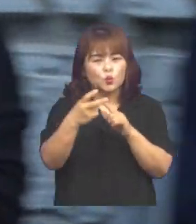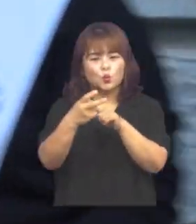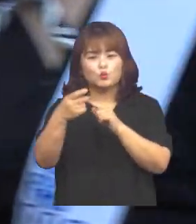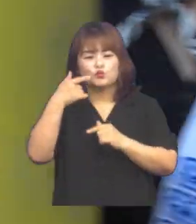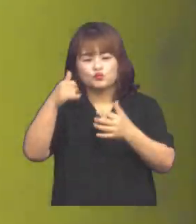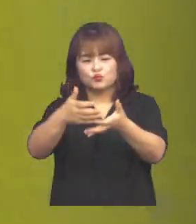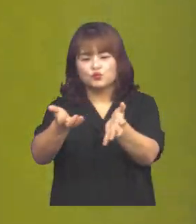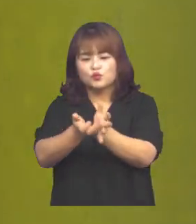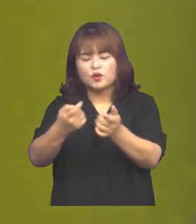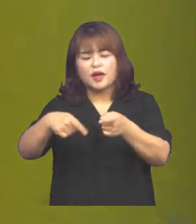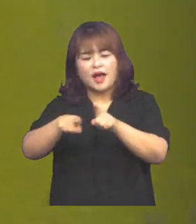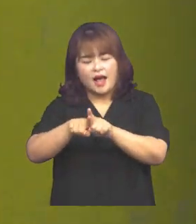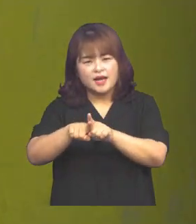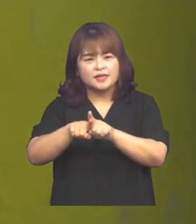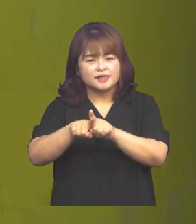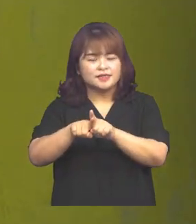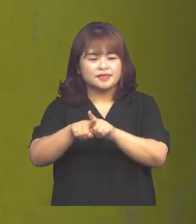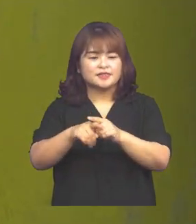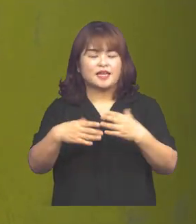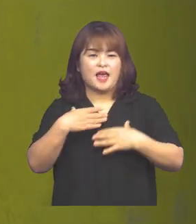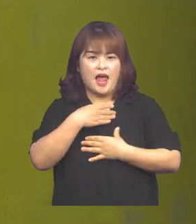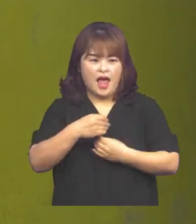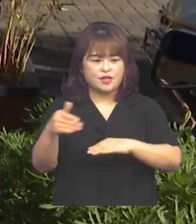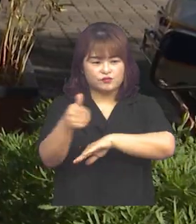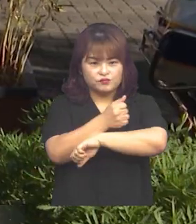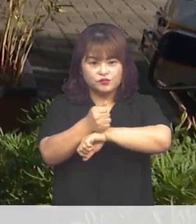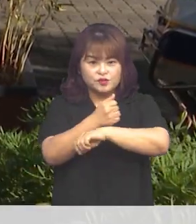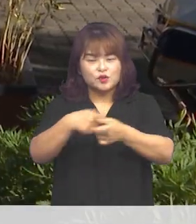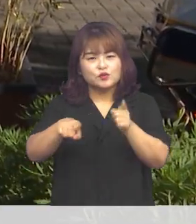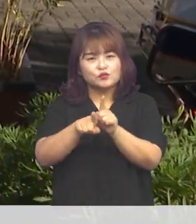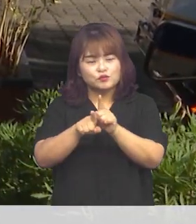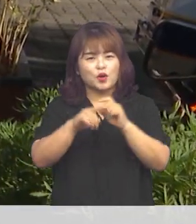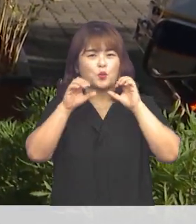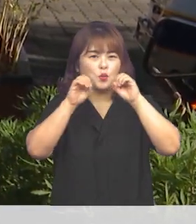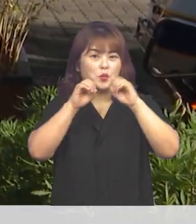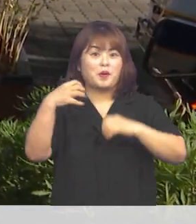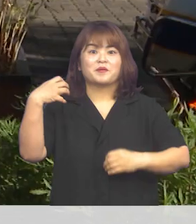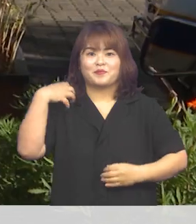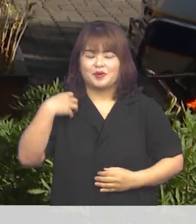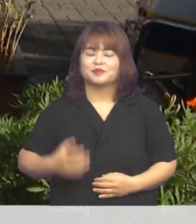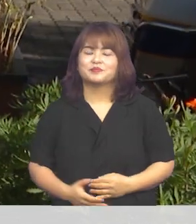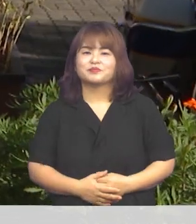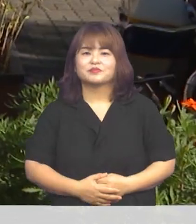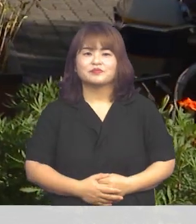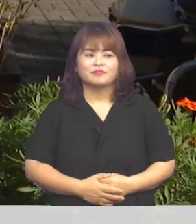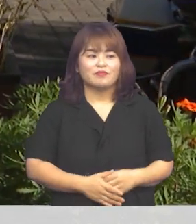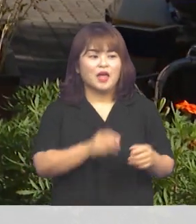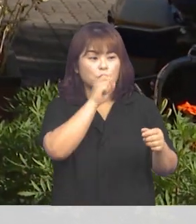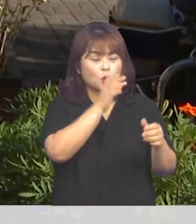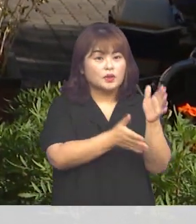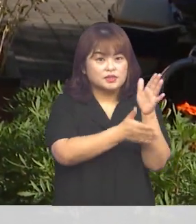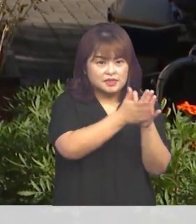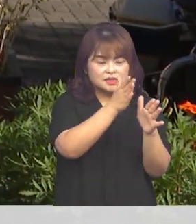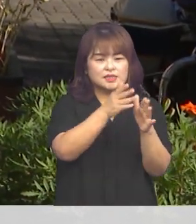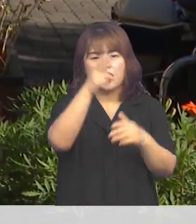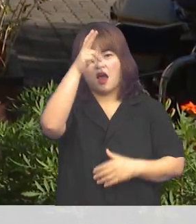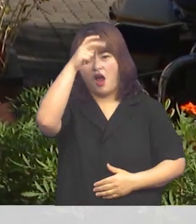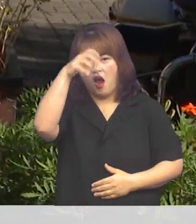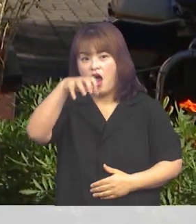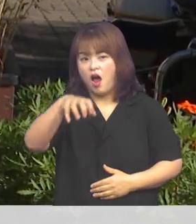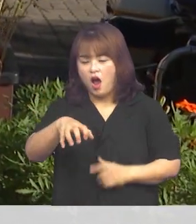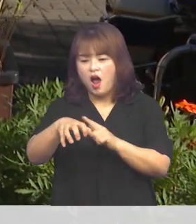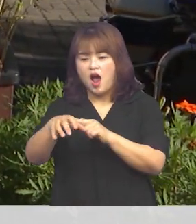등과 어린이 교통안전 캠페인을 벌였습니다. 시와 경찰서와 그리고 저희 학부모와